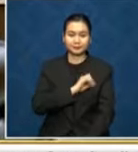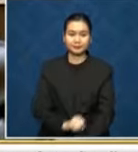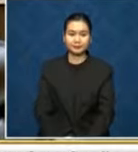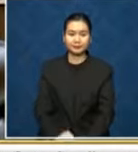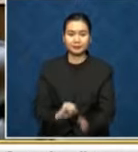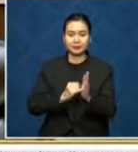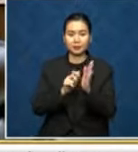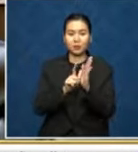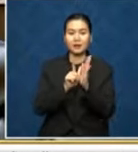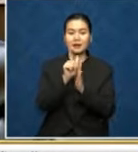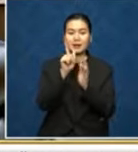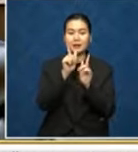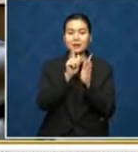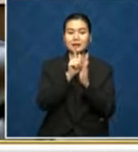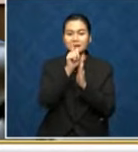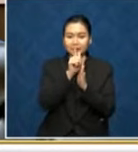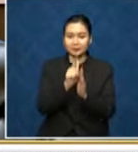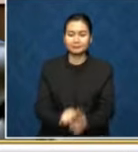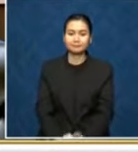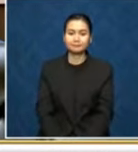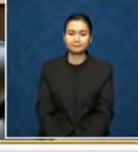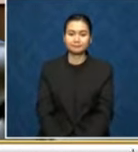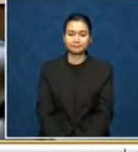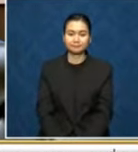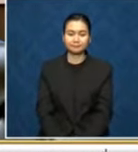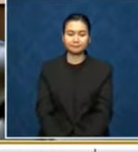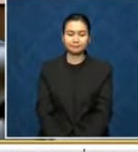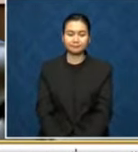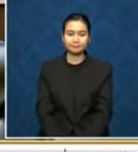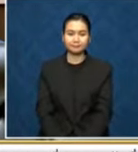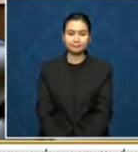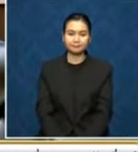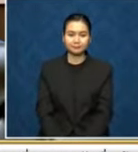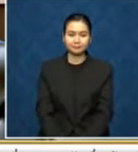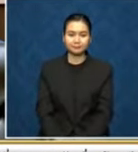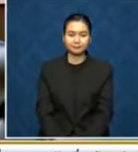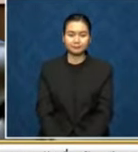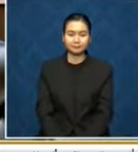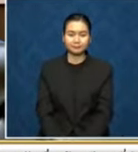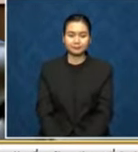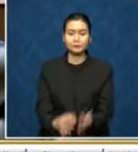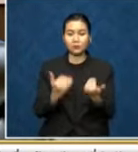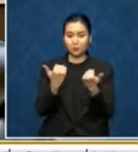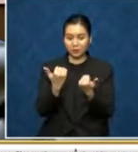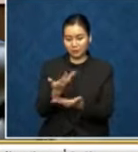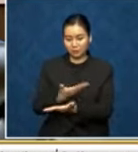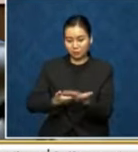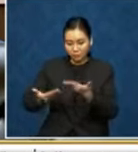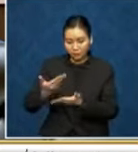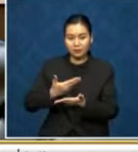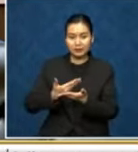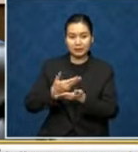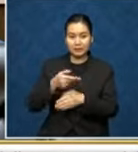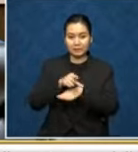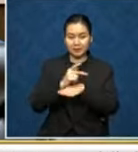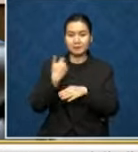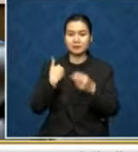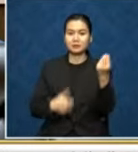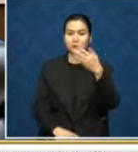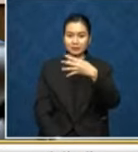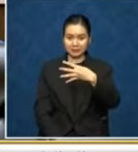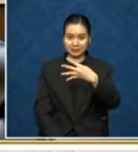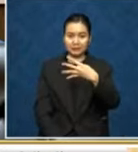จังหวัดเลยอำเภอวังสะพุงอำเภอภูเรืออำเภอด่านซ้ายอำเภอนายแห้วพรรคภูมิใจไทย วันนี้ผมมีประเด็นหารือกับท่านประธานทั้งหมด4ประเด็